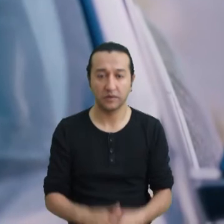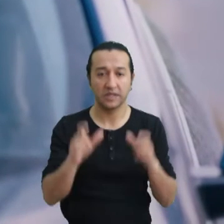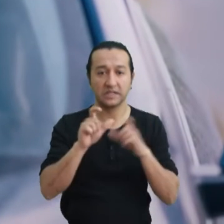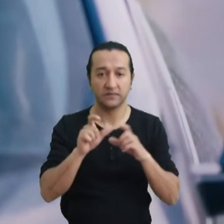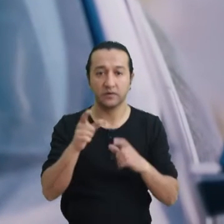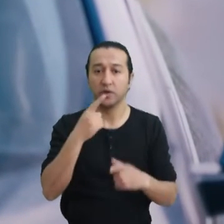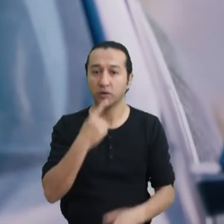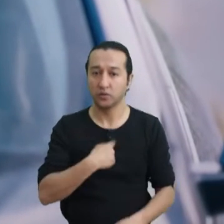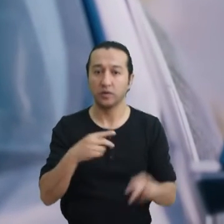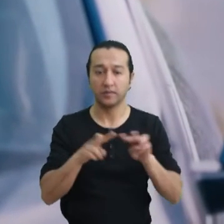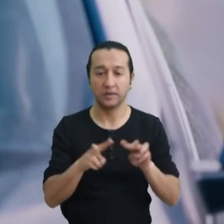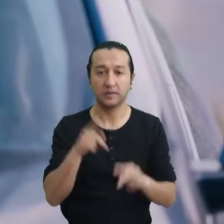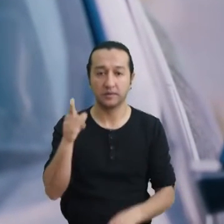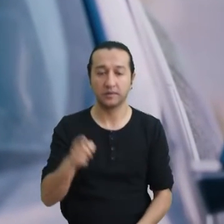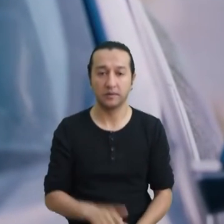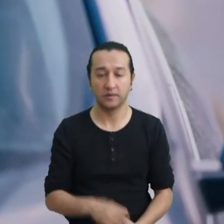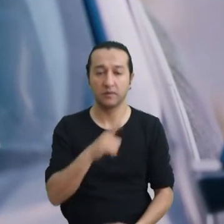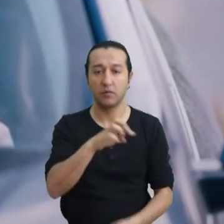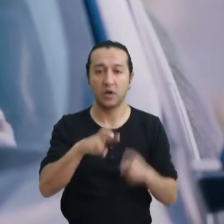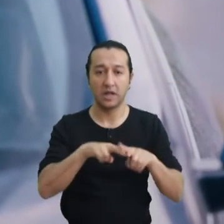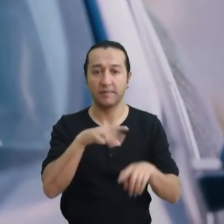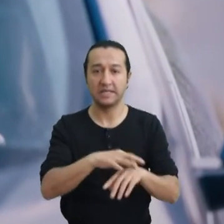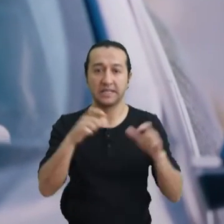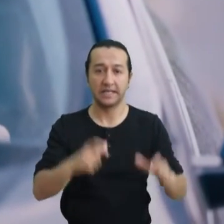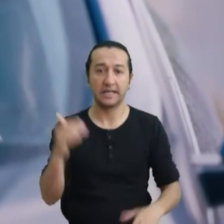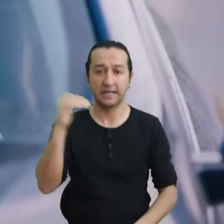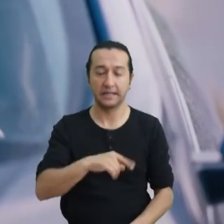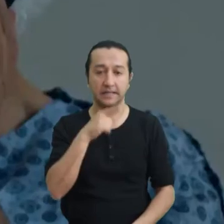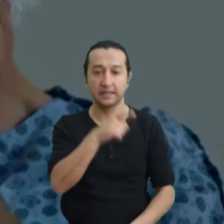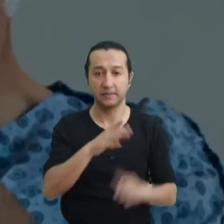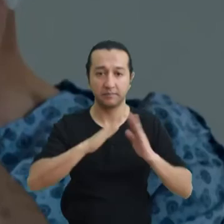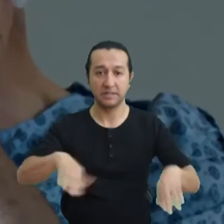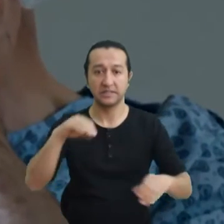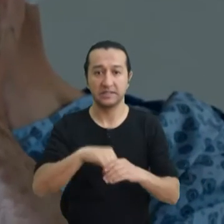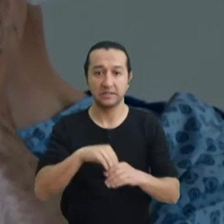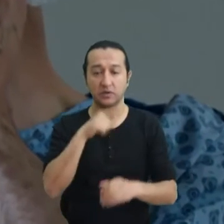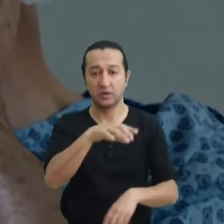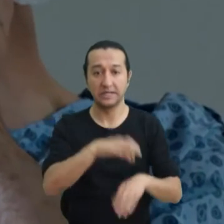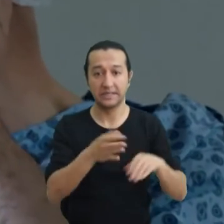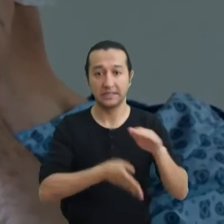Stefan. Söyle Martin. Polat Alemdar hastanede. Baskın için. Onun hastaneden çıkmasını